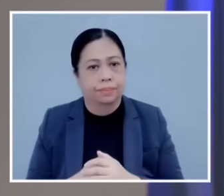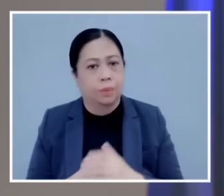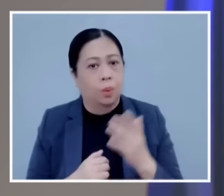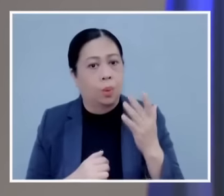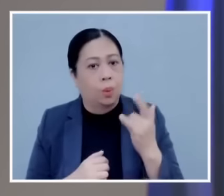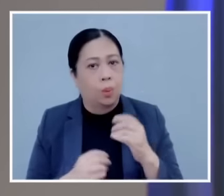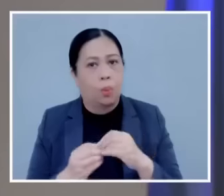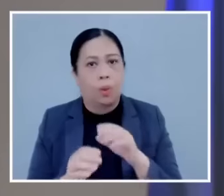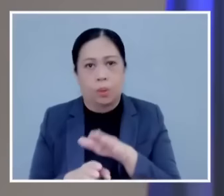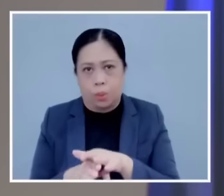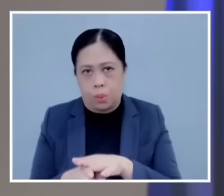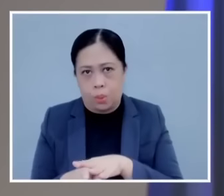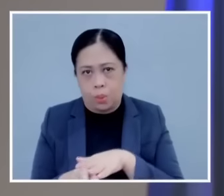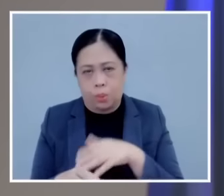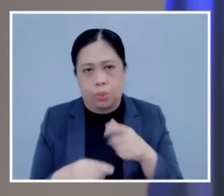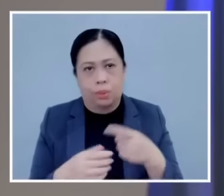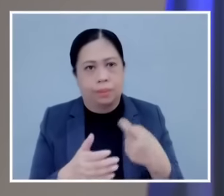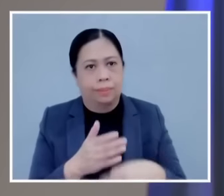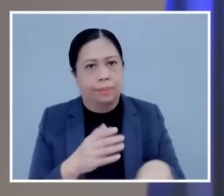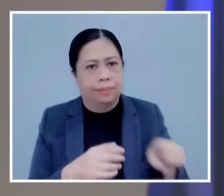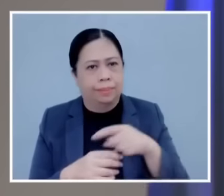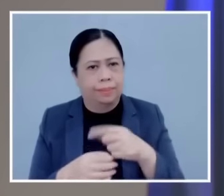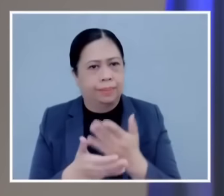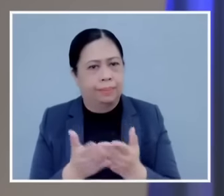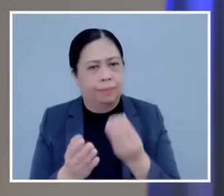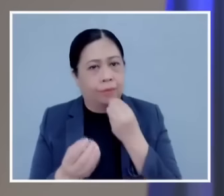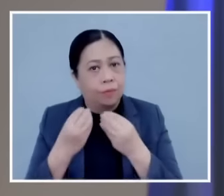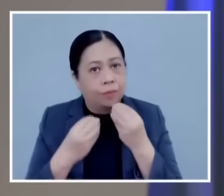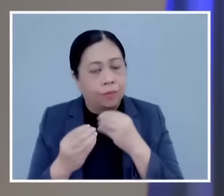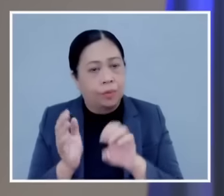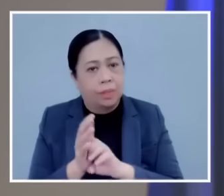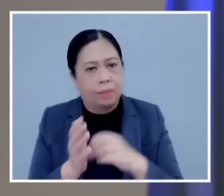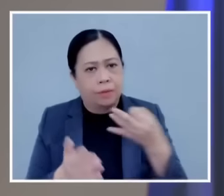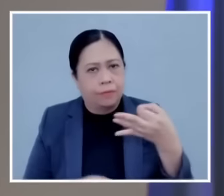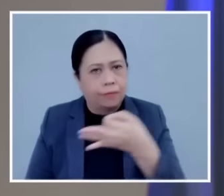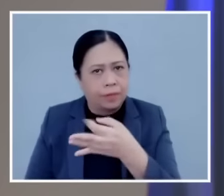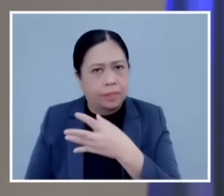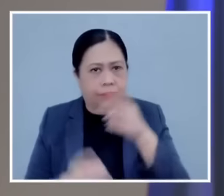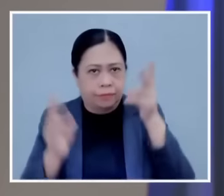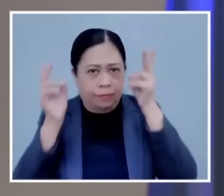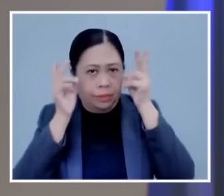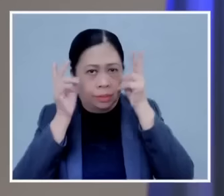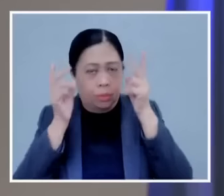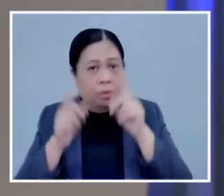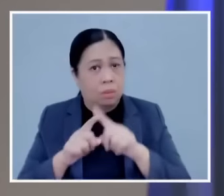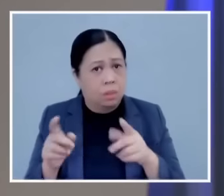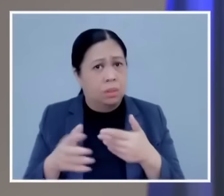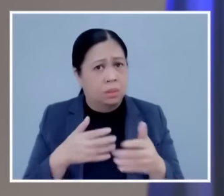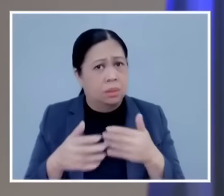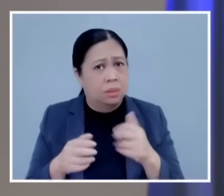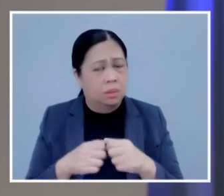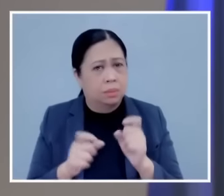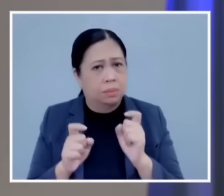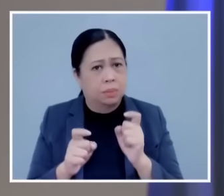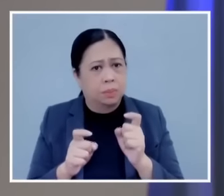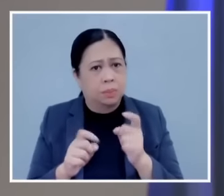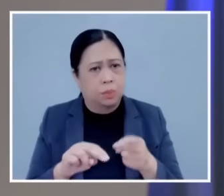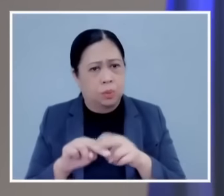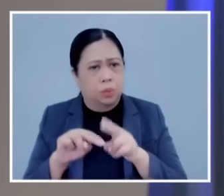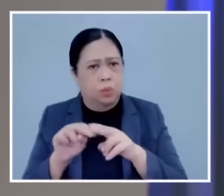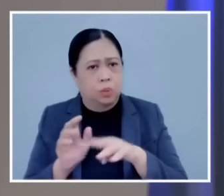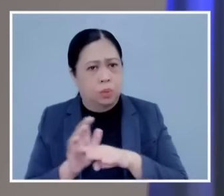mas mabagal na paggalaw sa presyo ng ilang pagkain gaya ng isda at gulay. Pero sa kabila nito, bumilis naman ang pagtaas